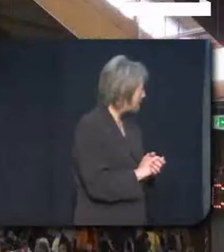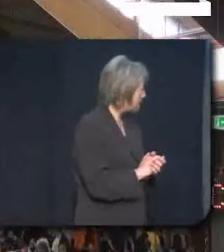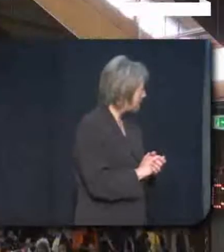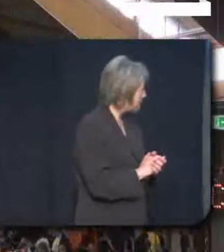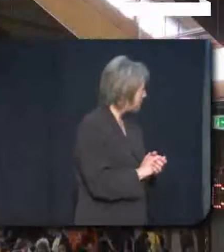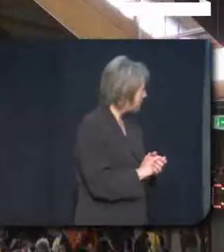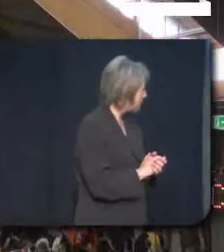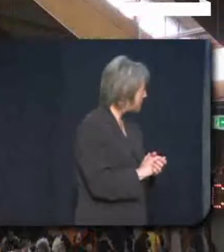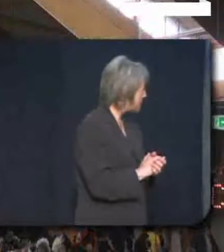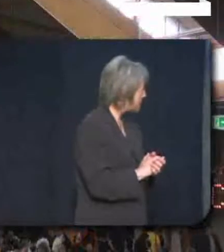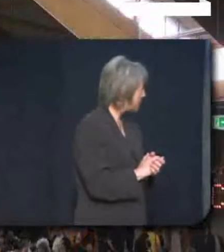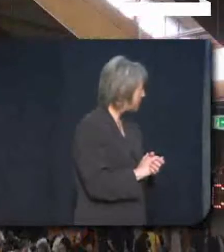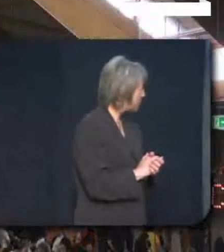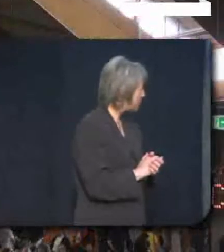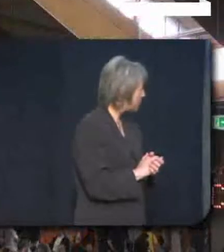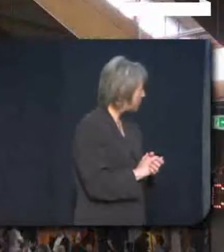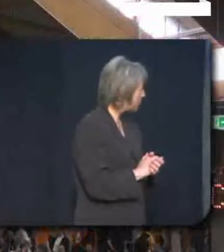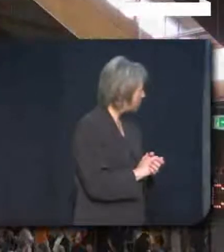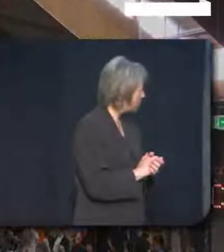so